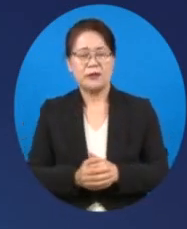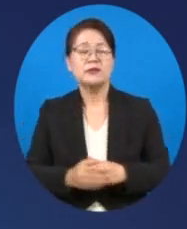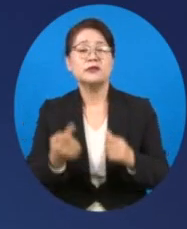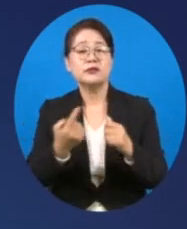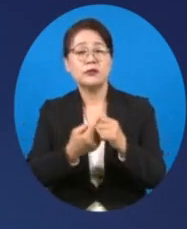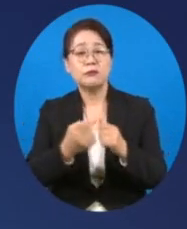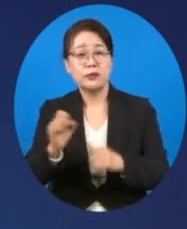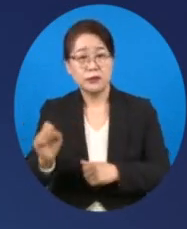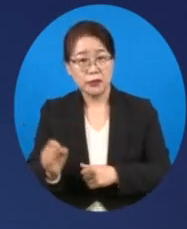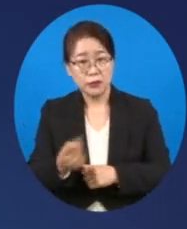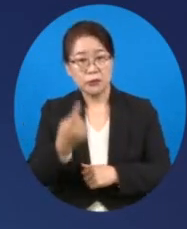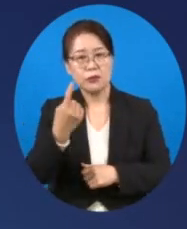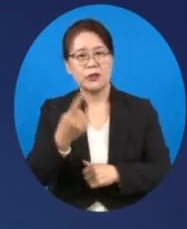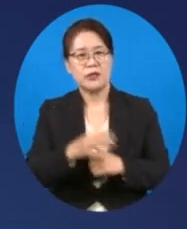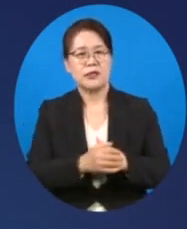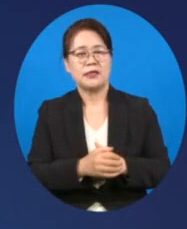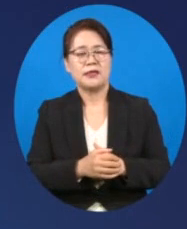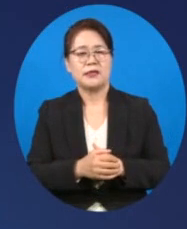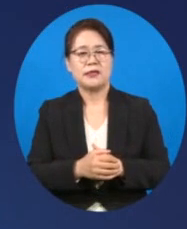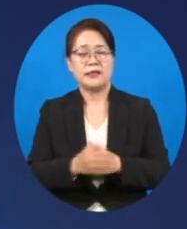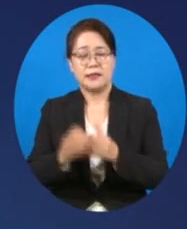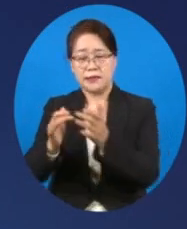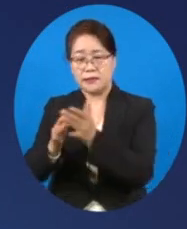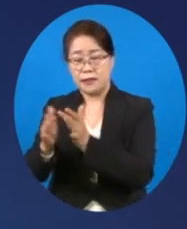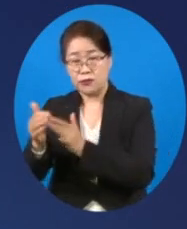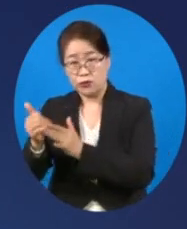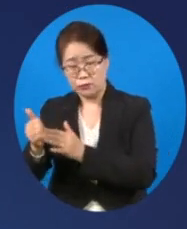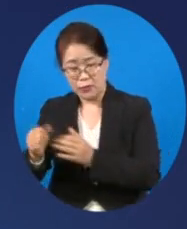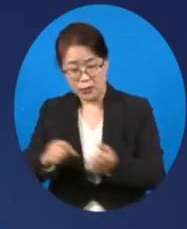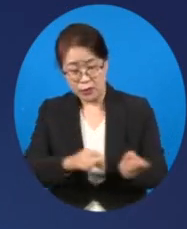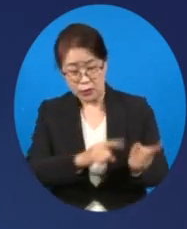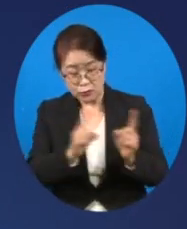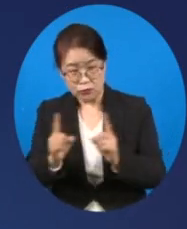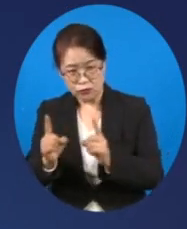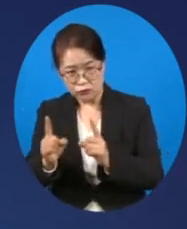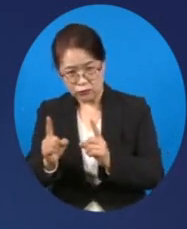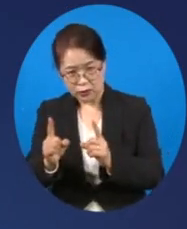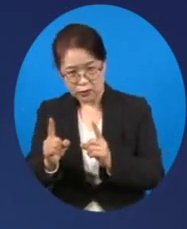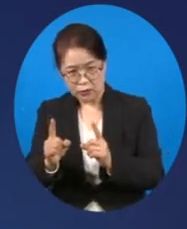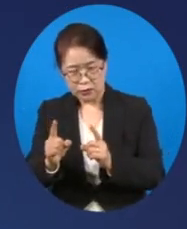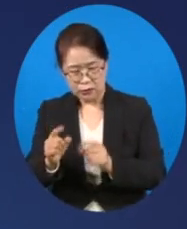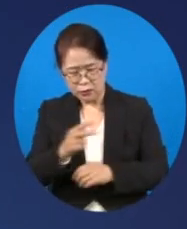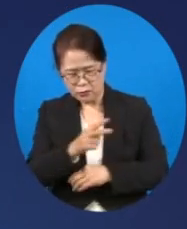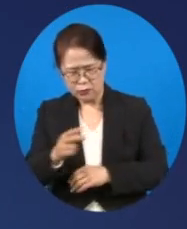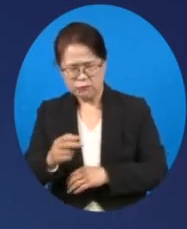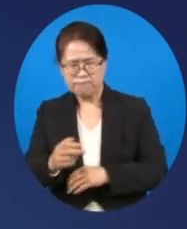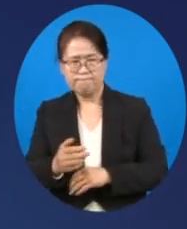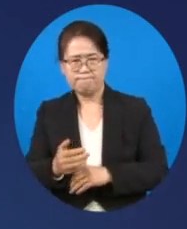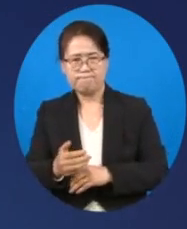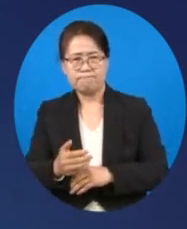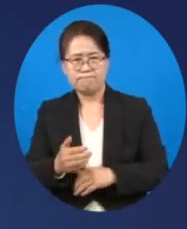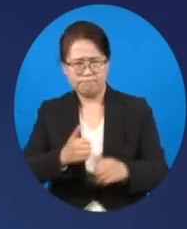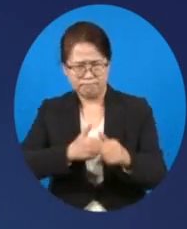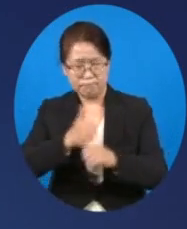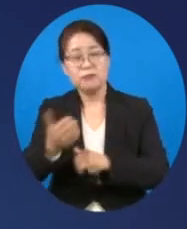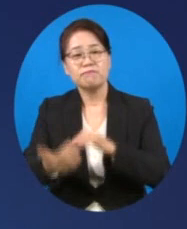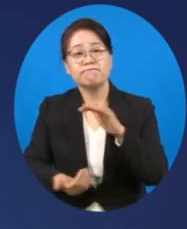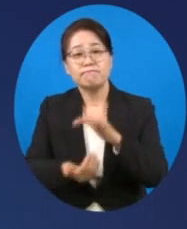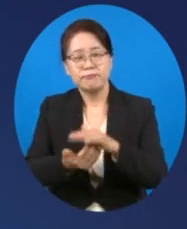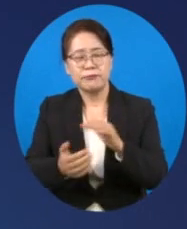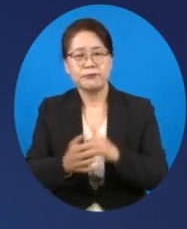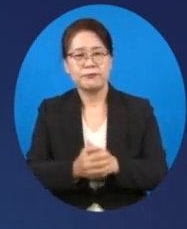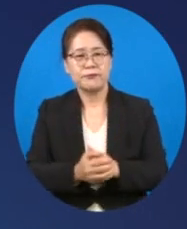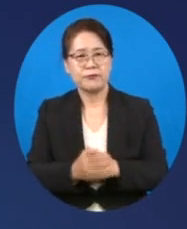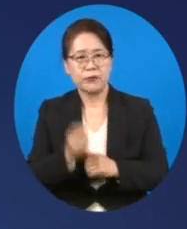번째 이유는요 예수님의 부활이 최고의 승리이기 때문에 그렇습니다 자